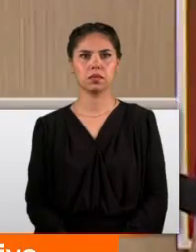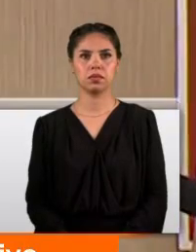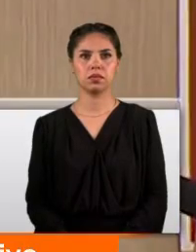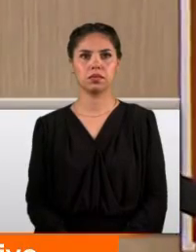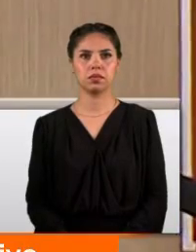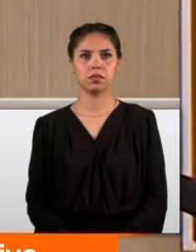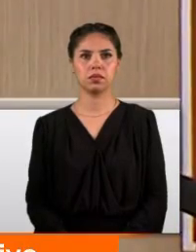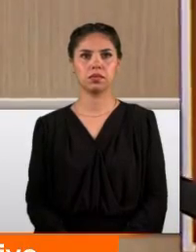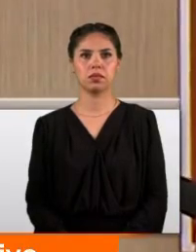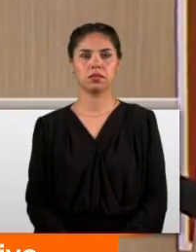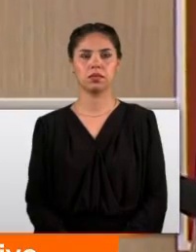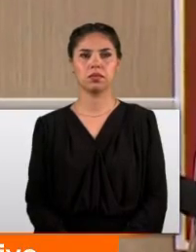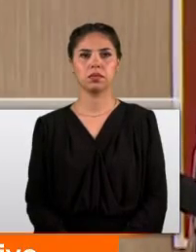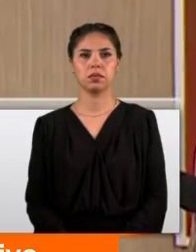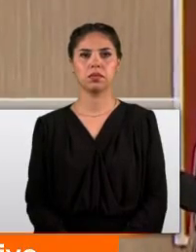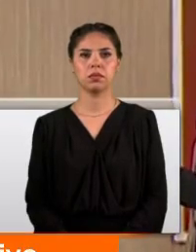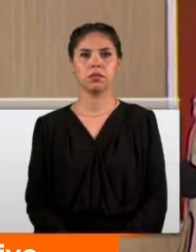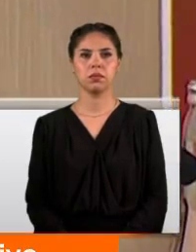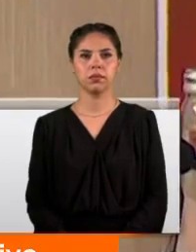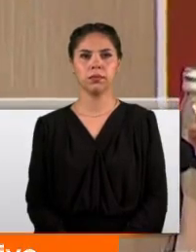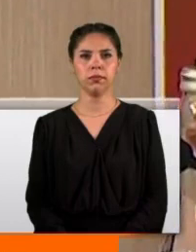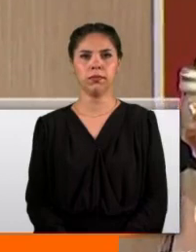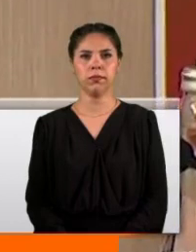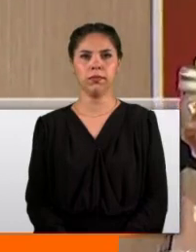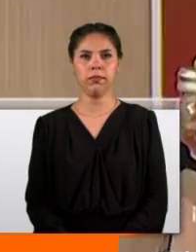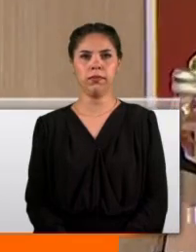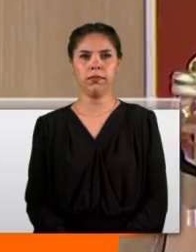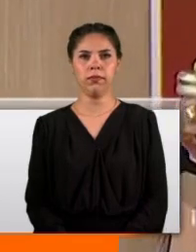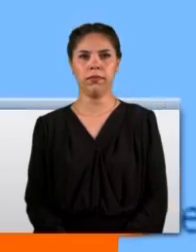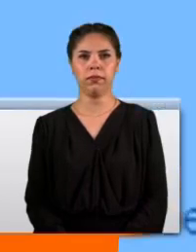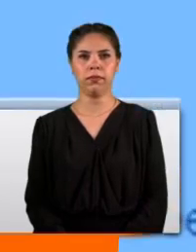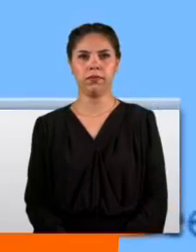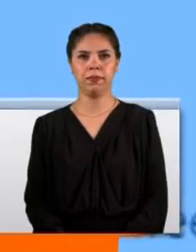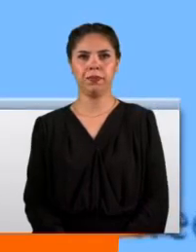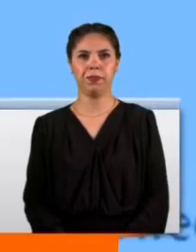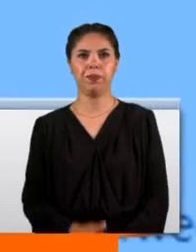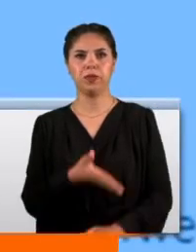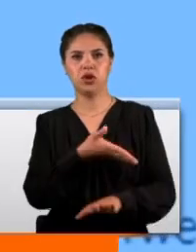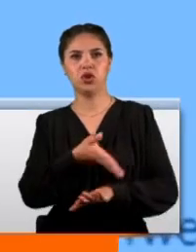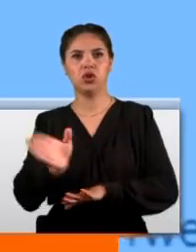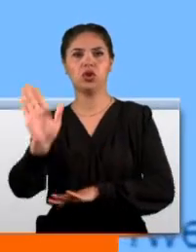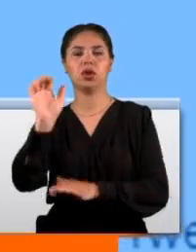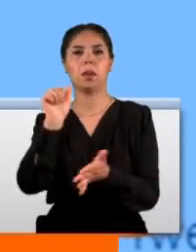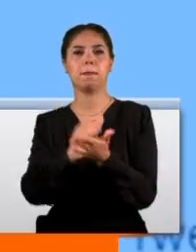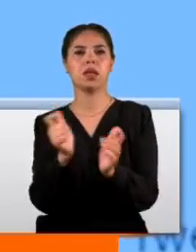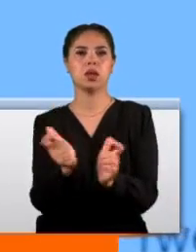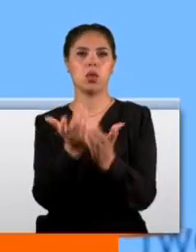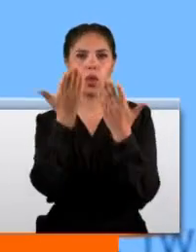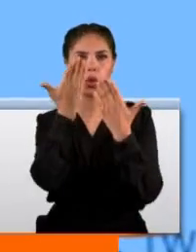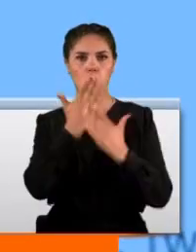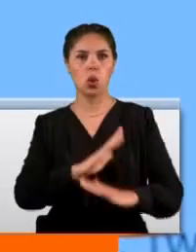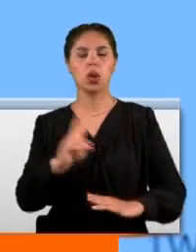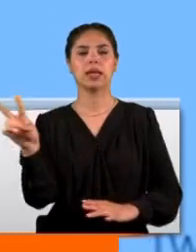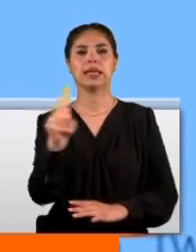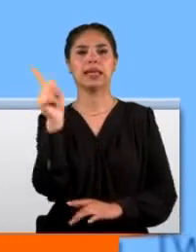önceki buluşmalarımız adeta sınma turları gibiydi. Çıkışta basın toplantısı olmadı. İki lider